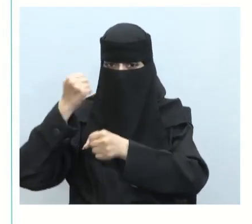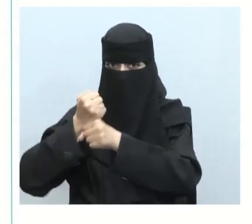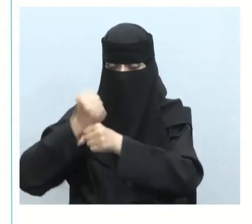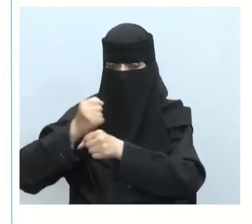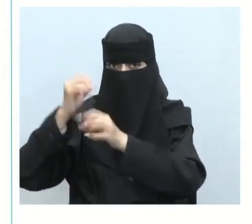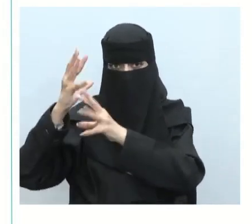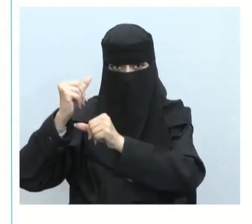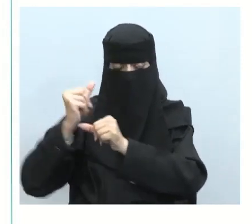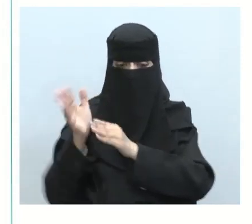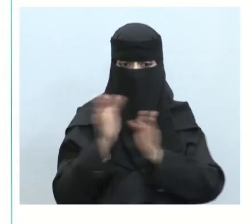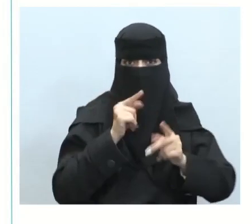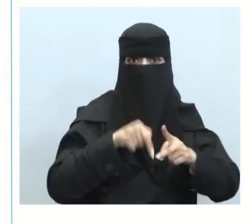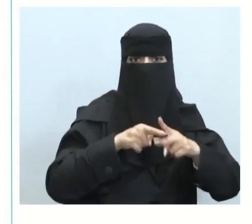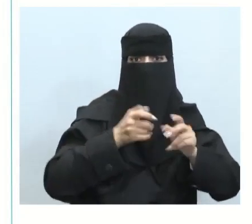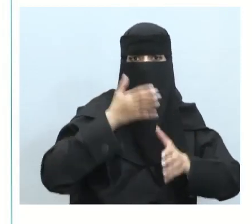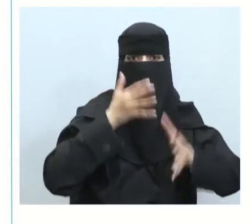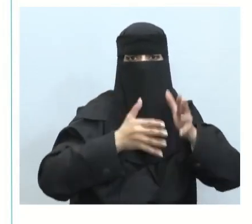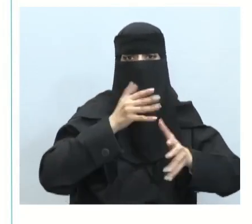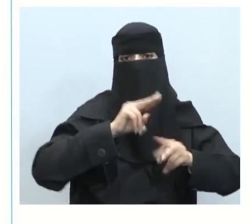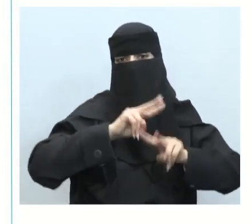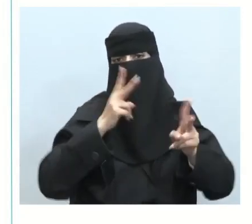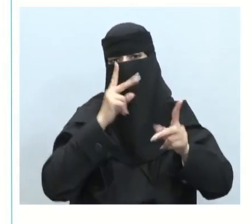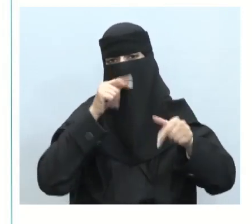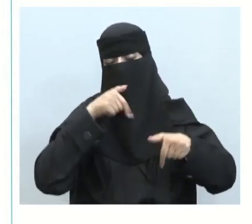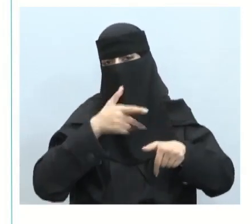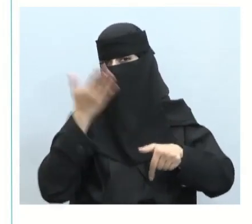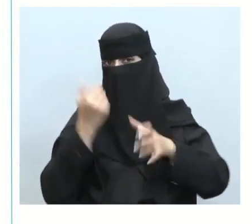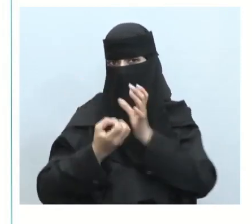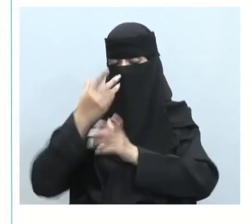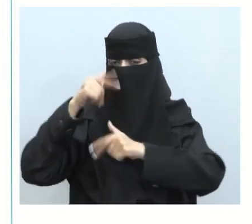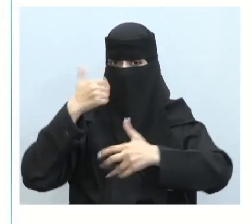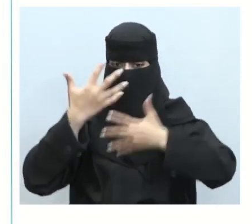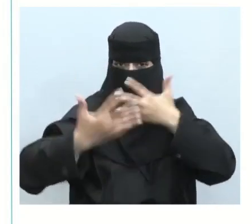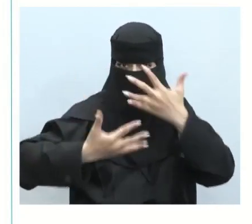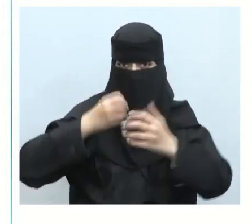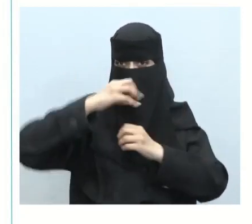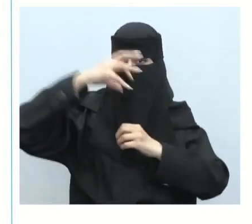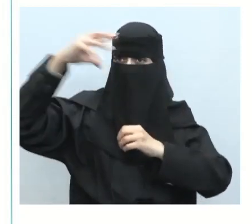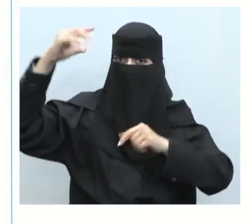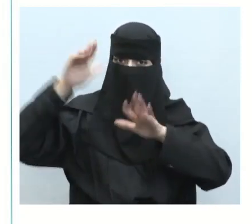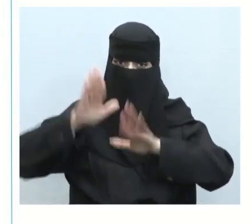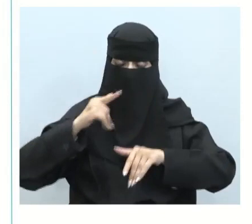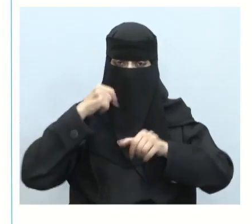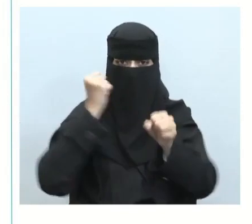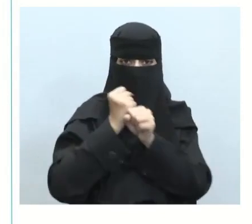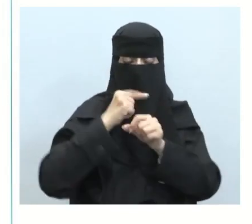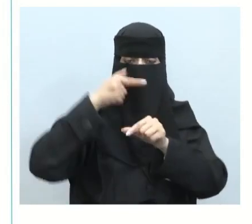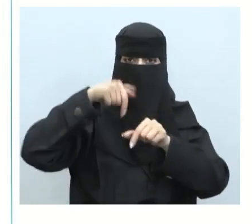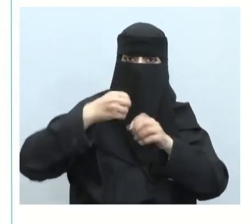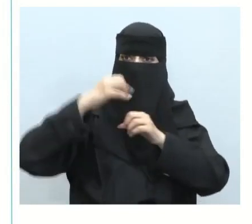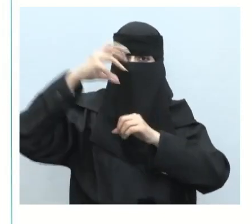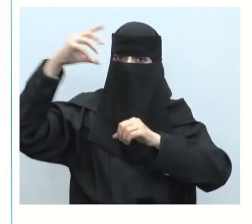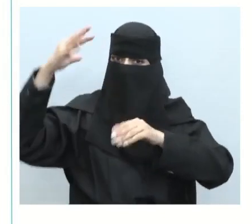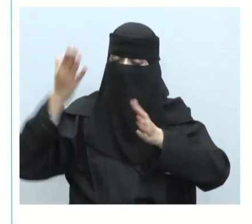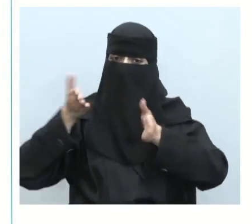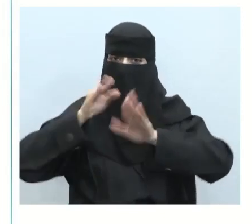انتقلنا الى الثوره الصناعيه الاولى والتي اكتشفت فيها الطاقه البخاريه والالات البخاريه تعمل على البخار